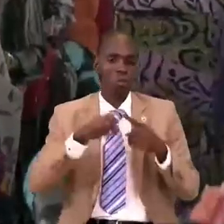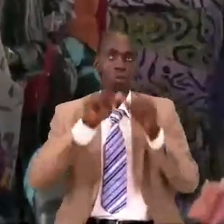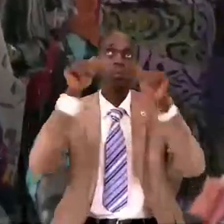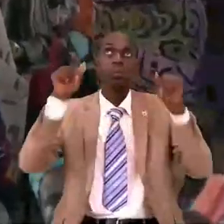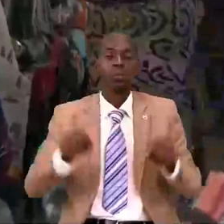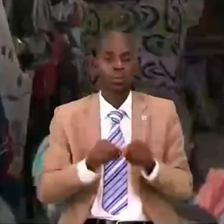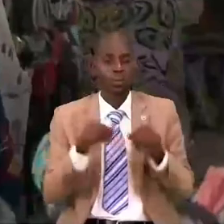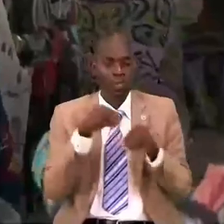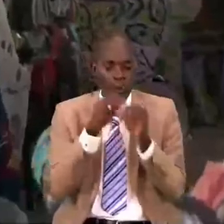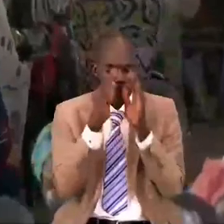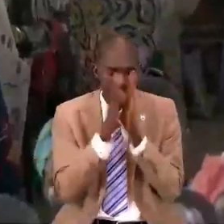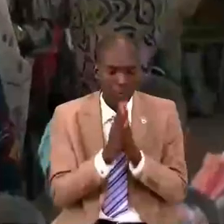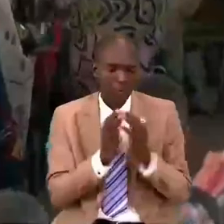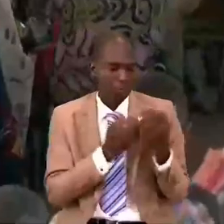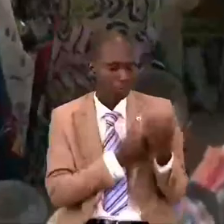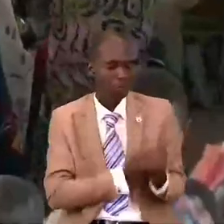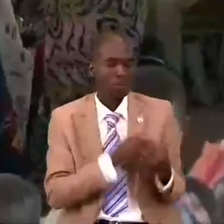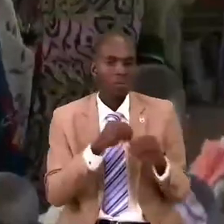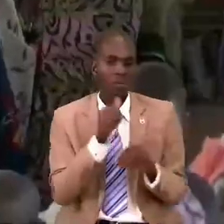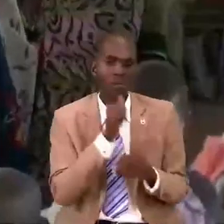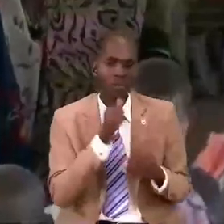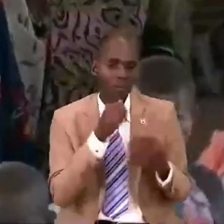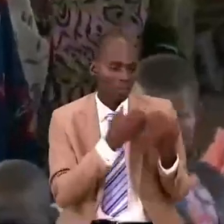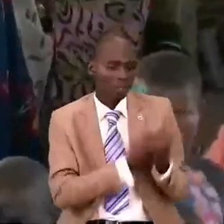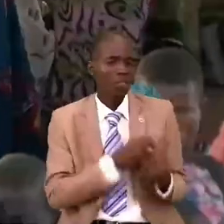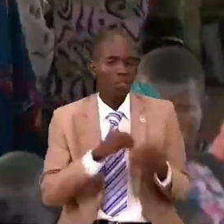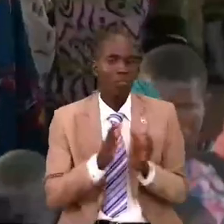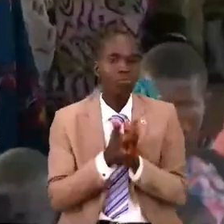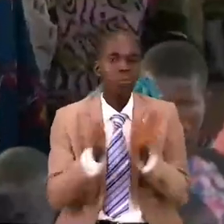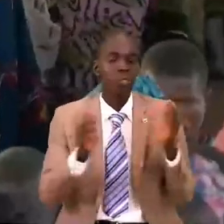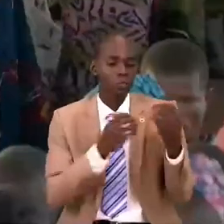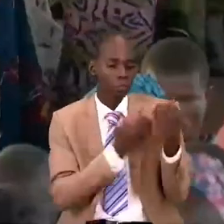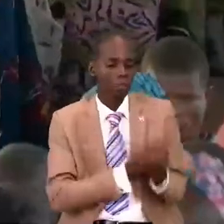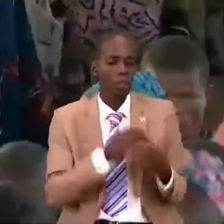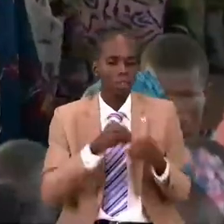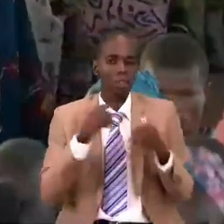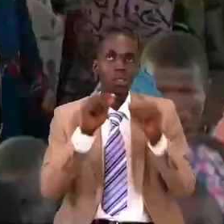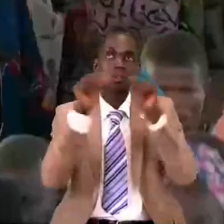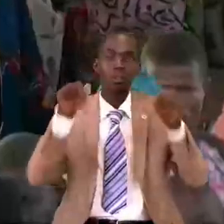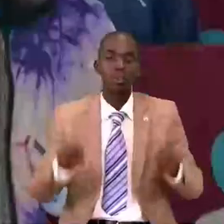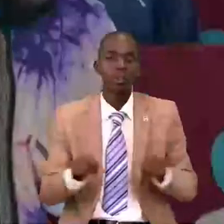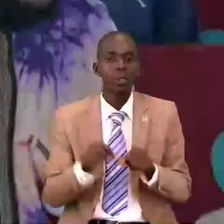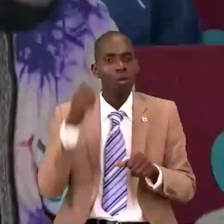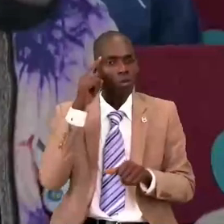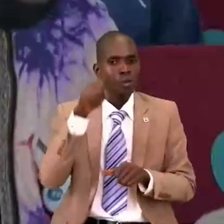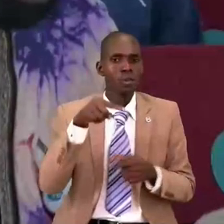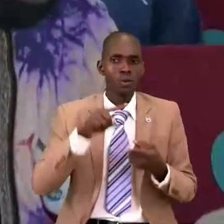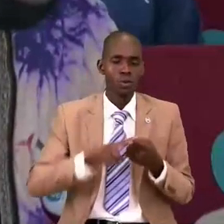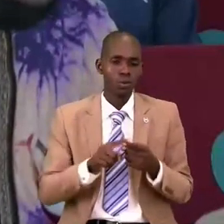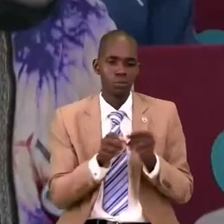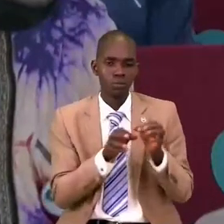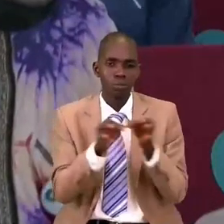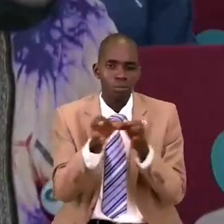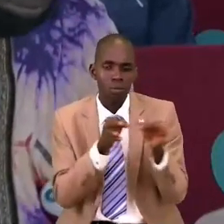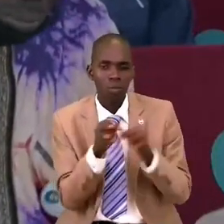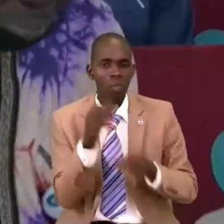public, courage au pupitre pour que tu puisses décrire et que tu puisses dire « Ainsi parle ». Ainsi